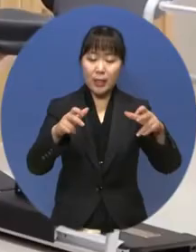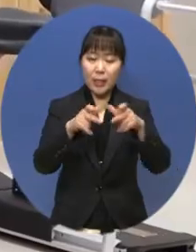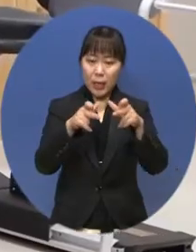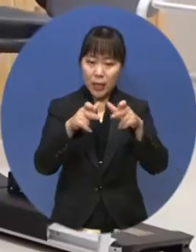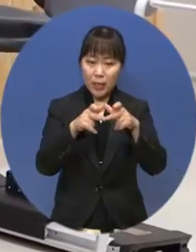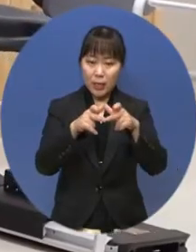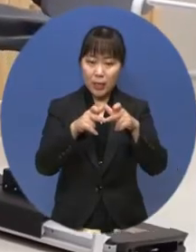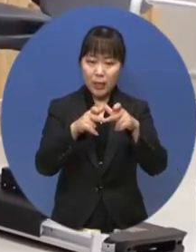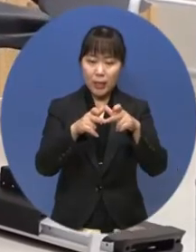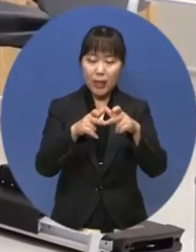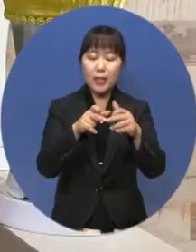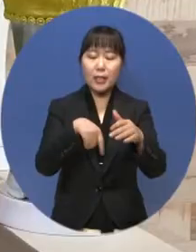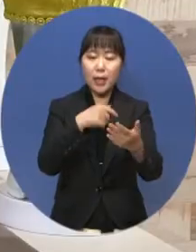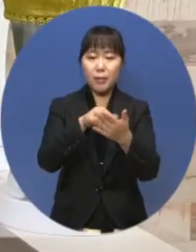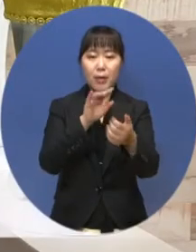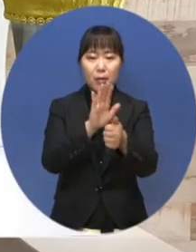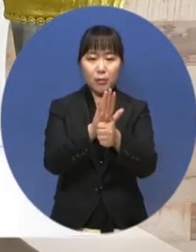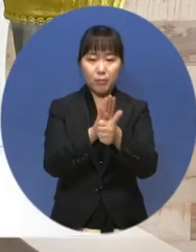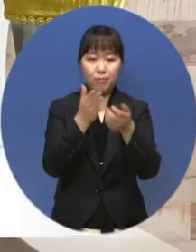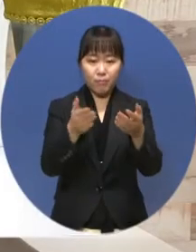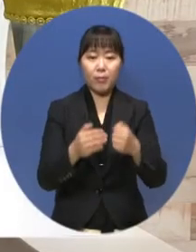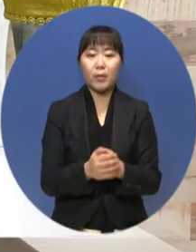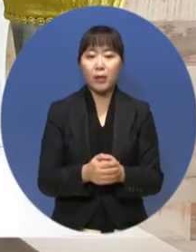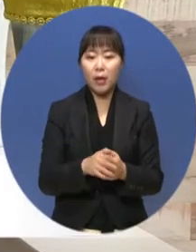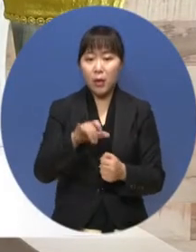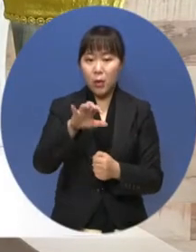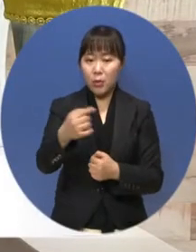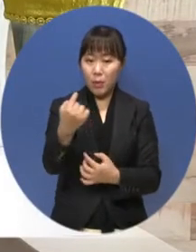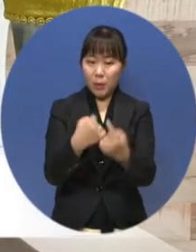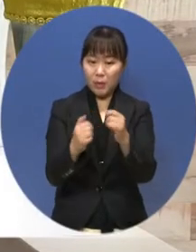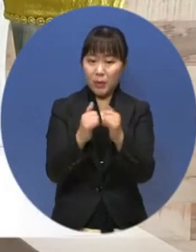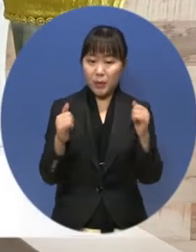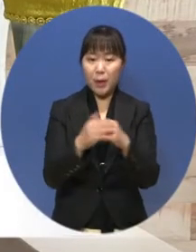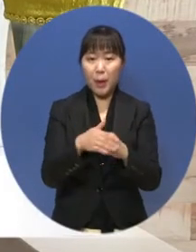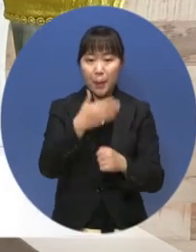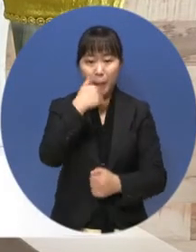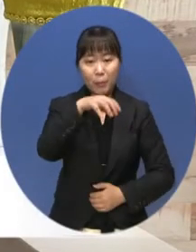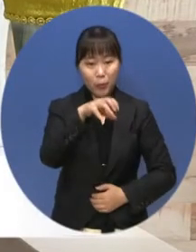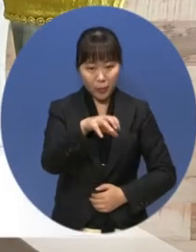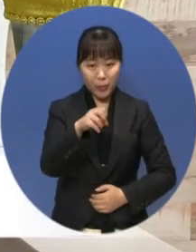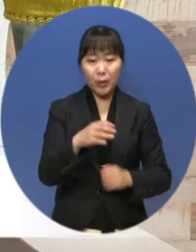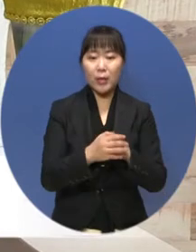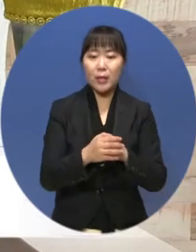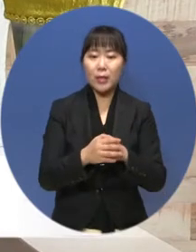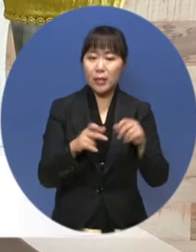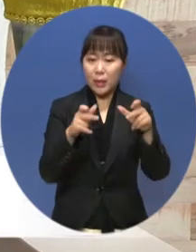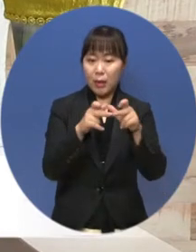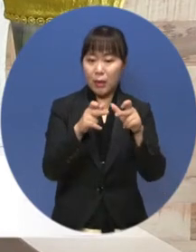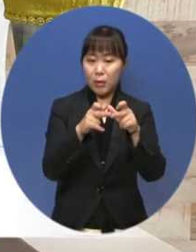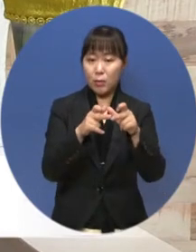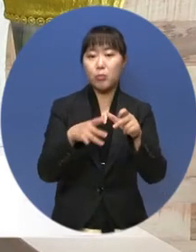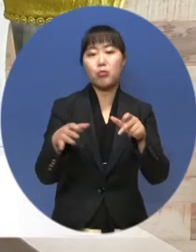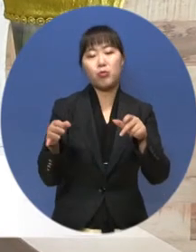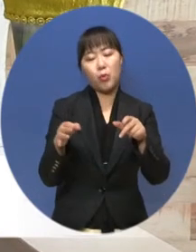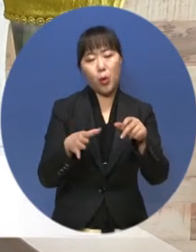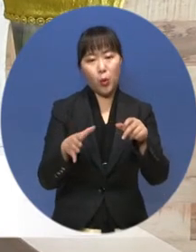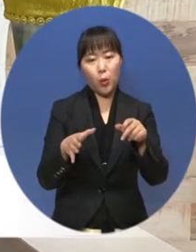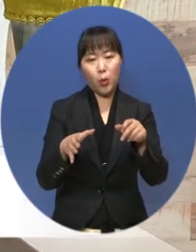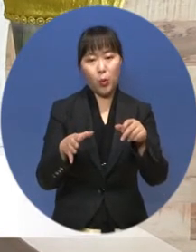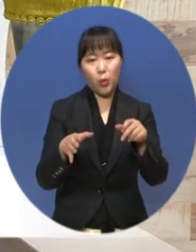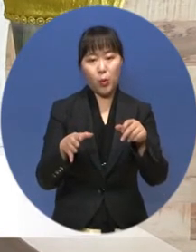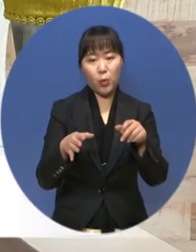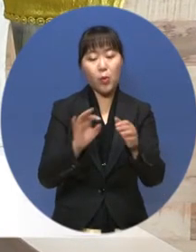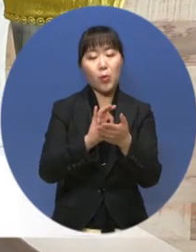자립을 지원하게 됩니다. 이곳에 오시면은 이 식당도 장애인들은 무료로